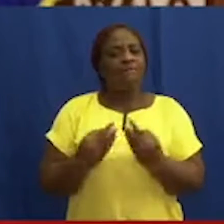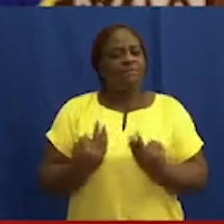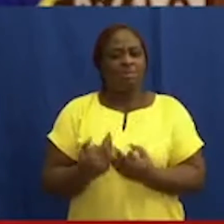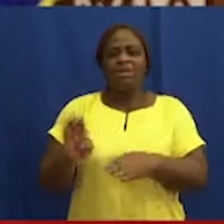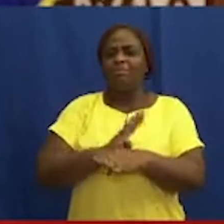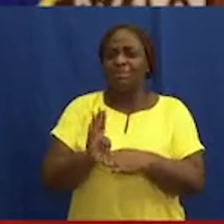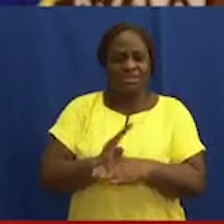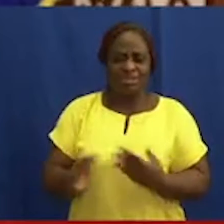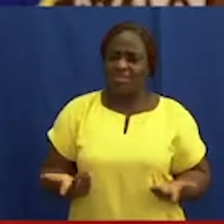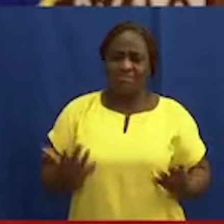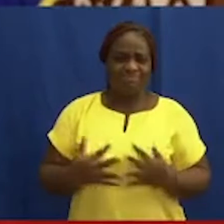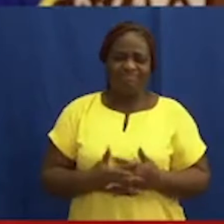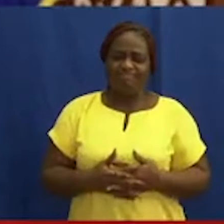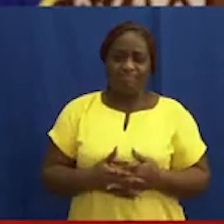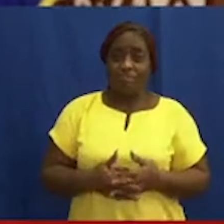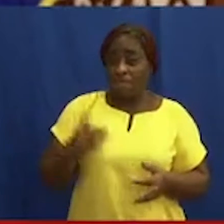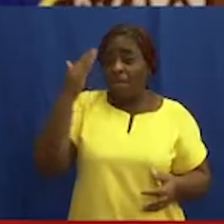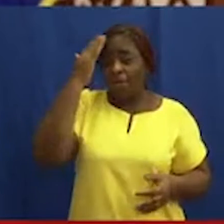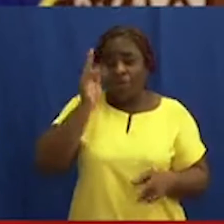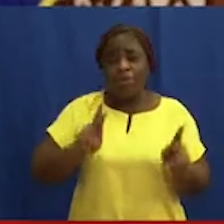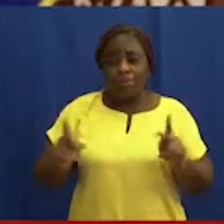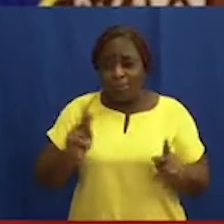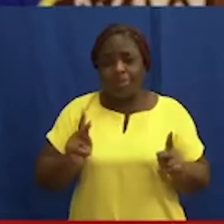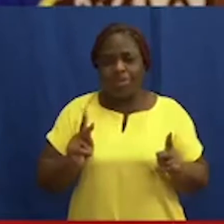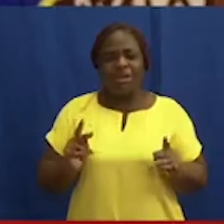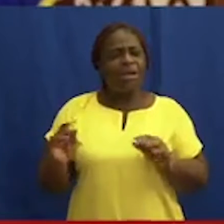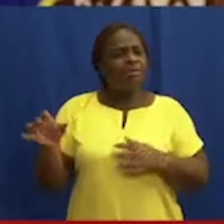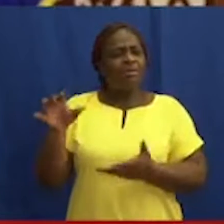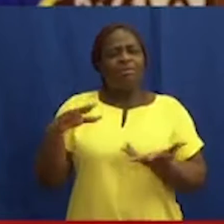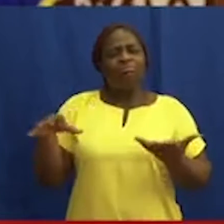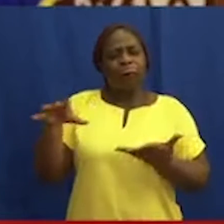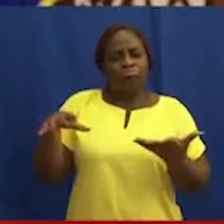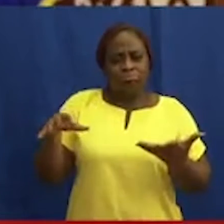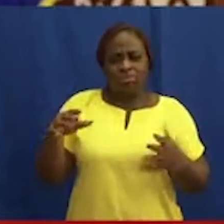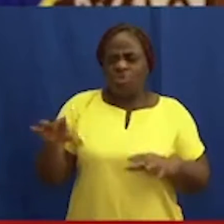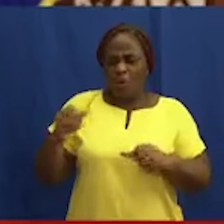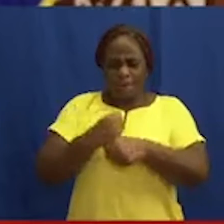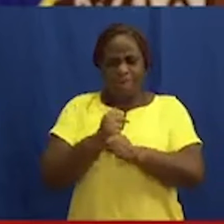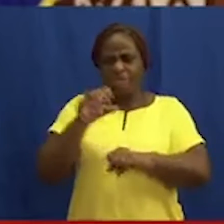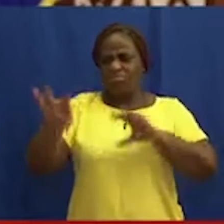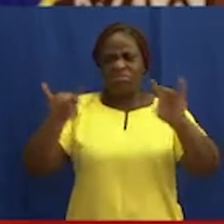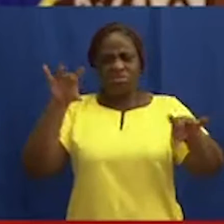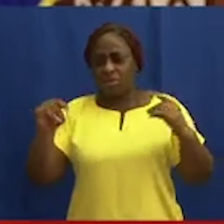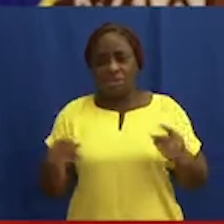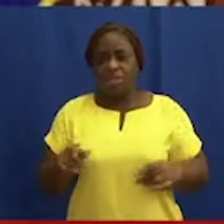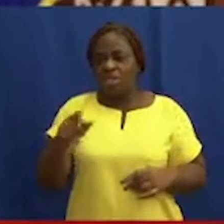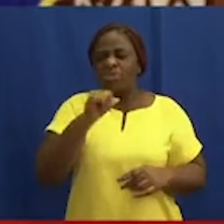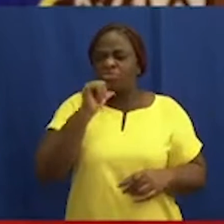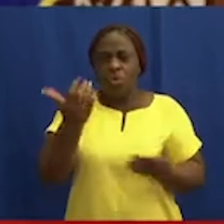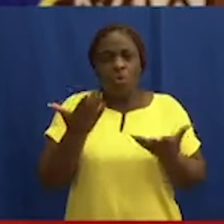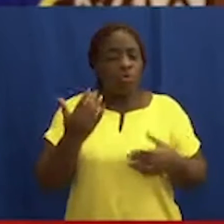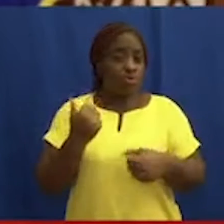taimaka matuka wajen dawo da darajar CD da kuma ganin cewa farashin man fetur